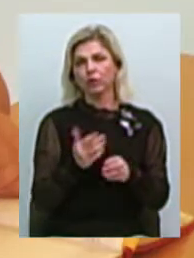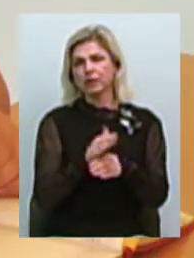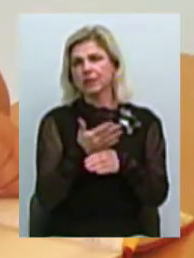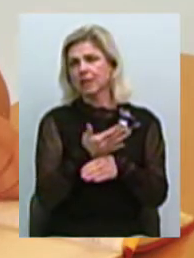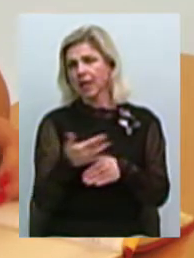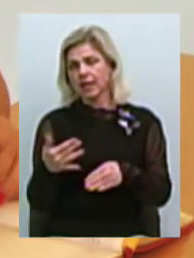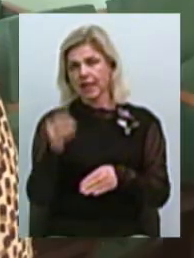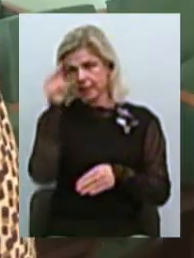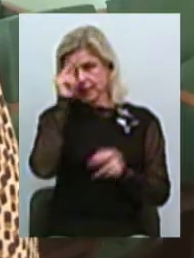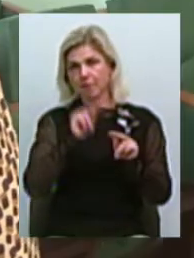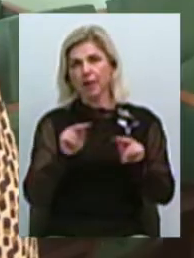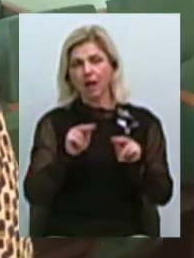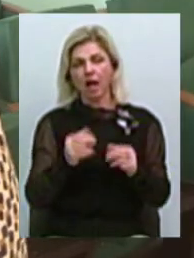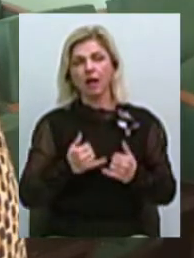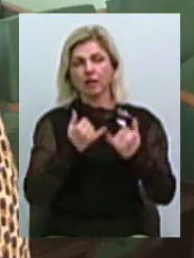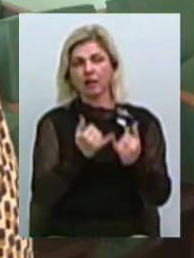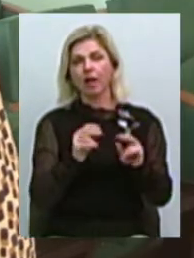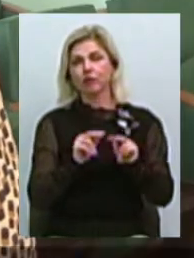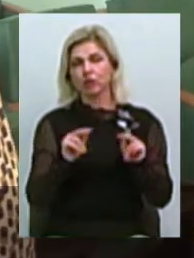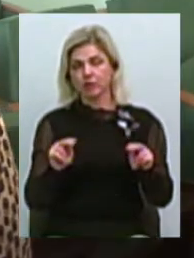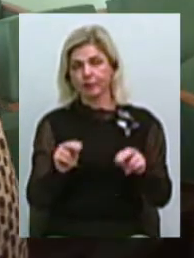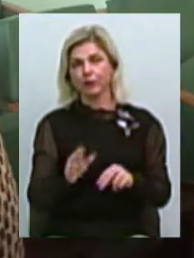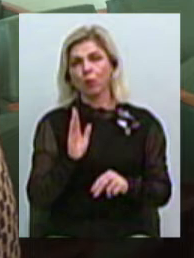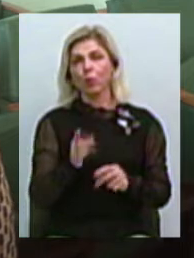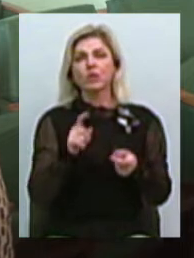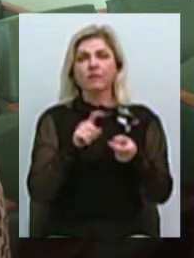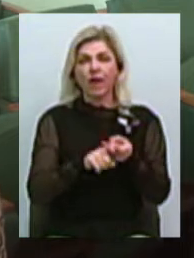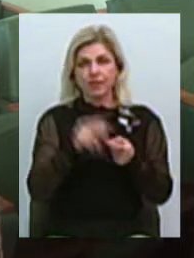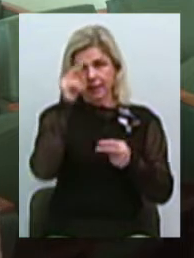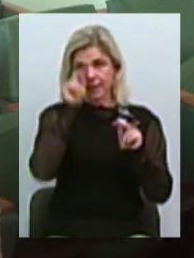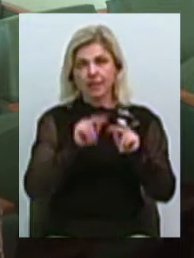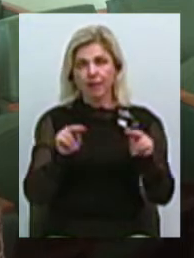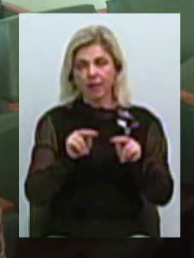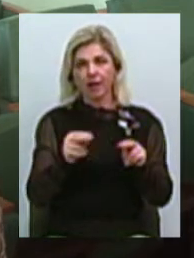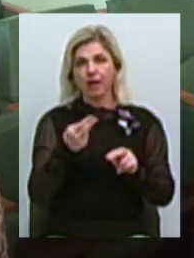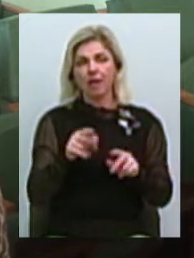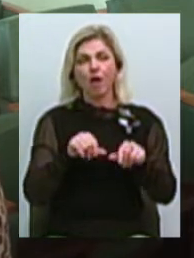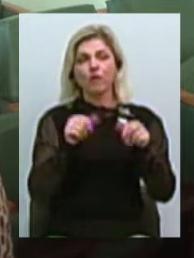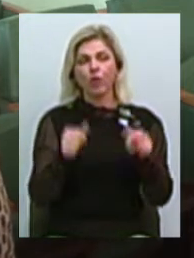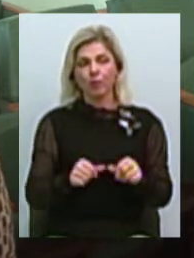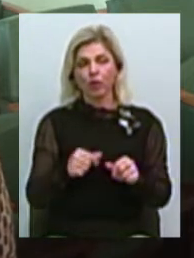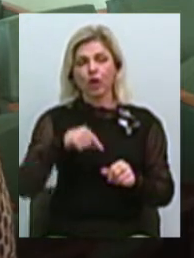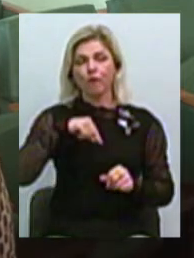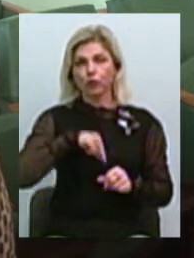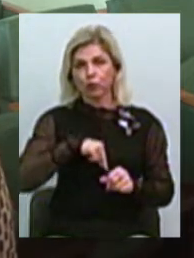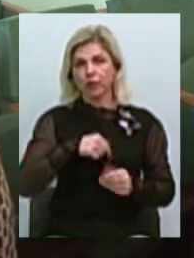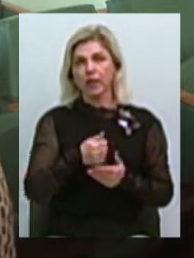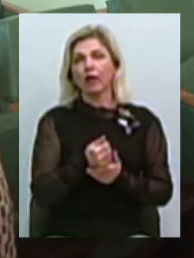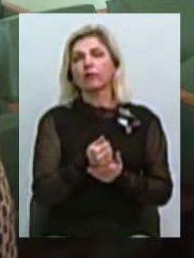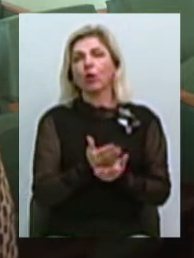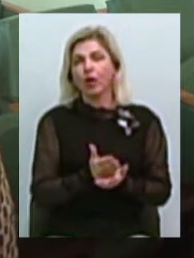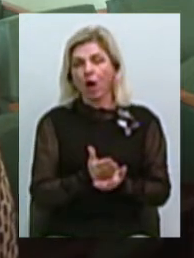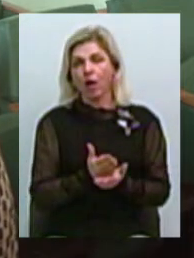директорів шкіл. Семінари будуть стосуватися формування внутрішньої системи забезпечення якості освіти